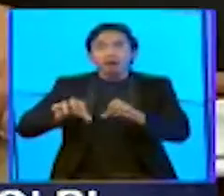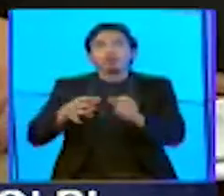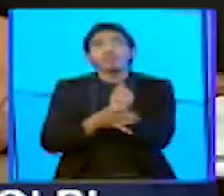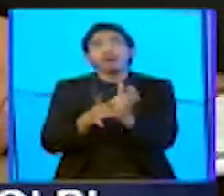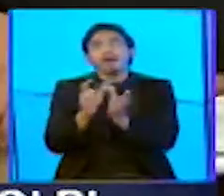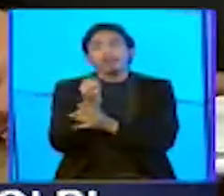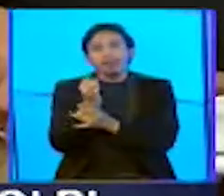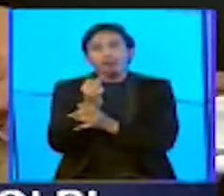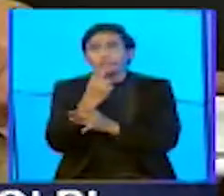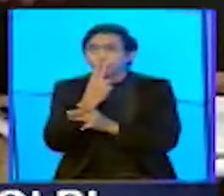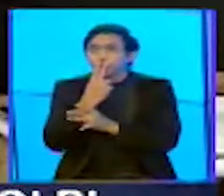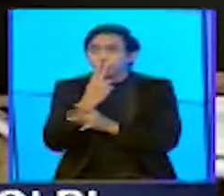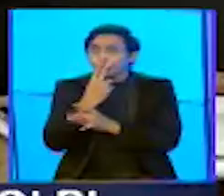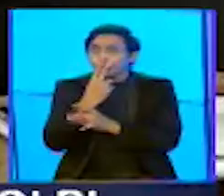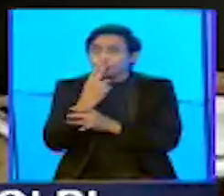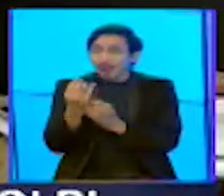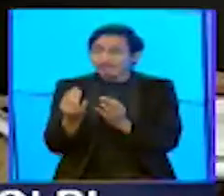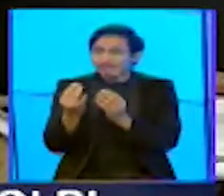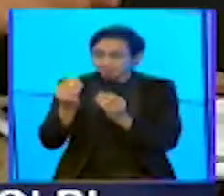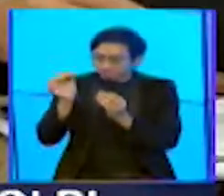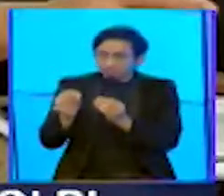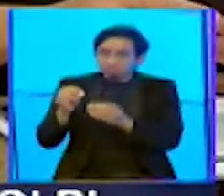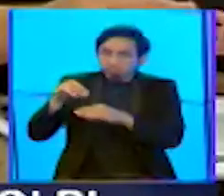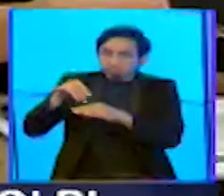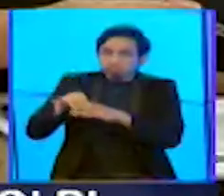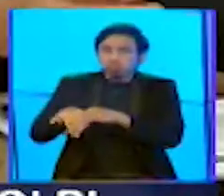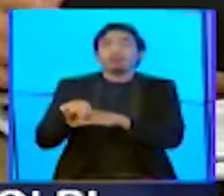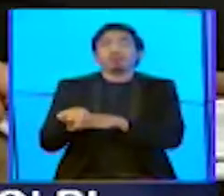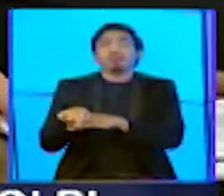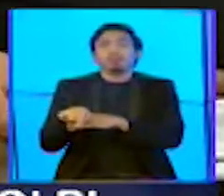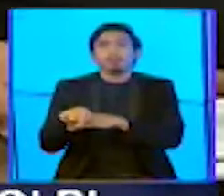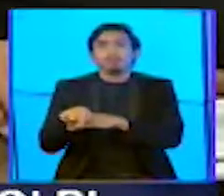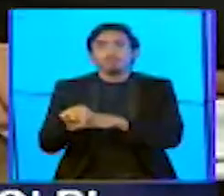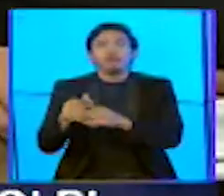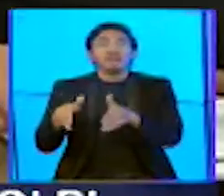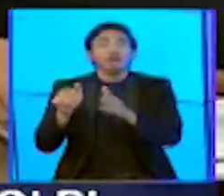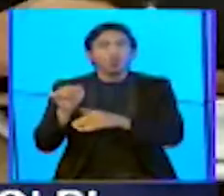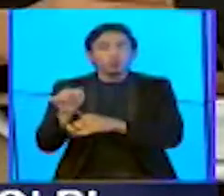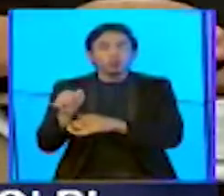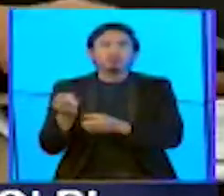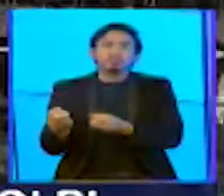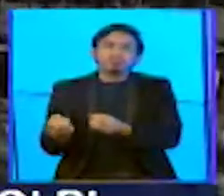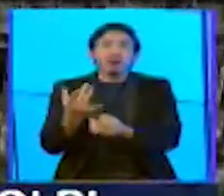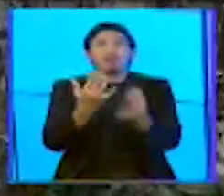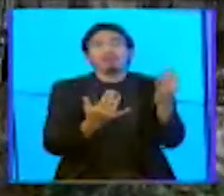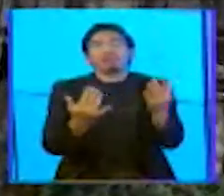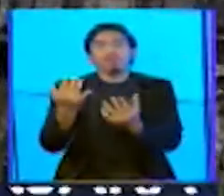awal kebakaran di lantai 6 aula Biro Kepegawaian adalah karena kelalaian.